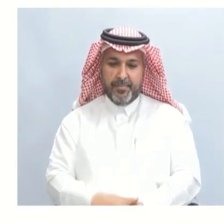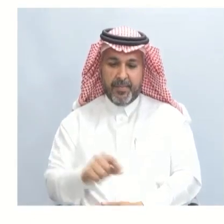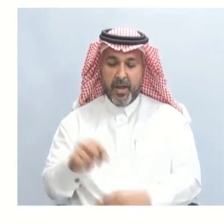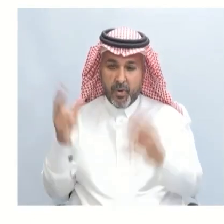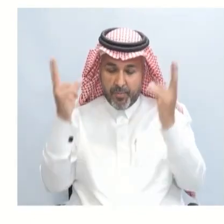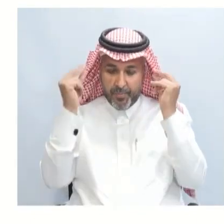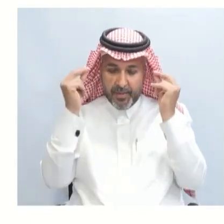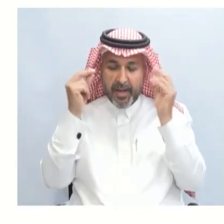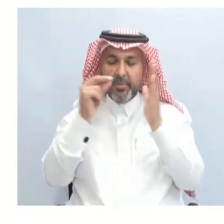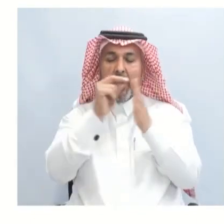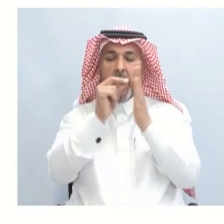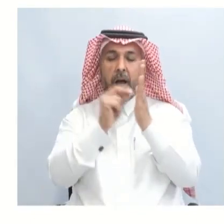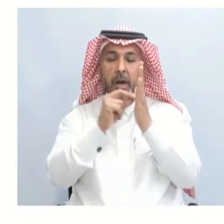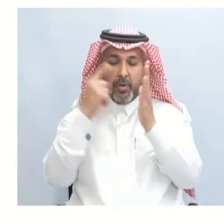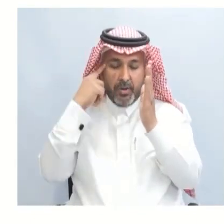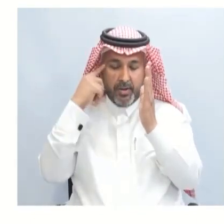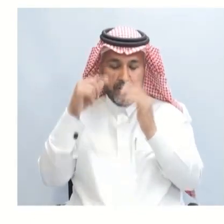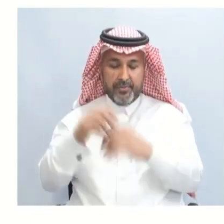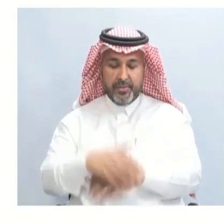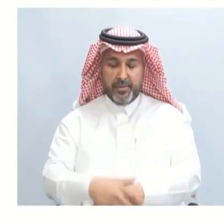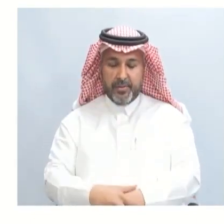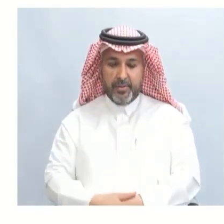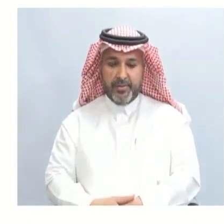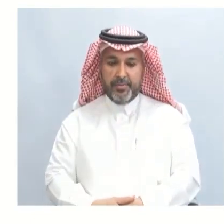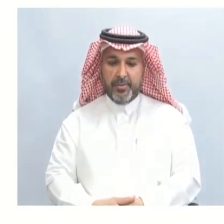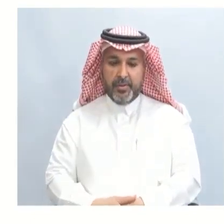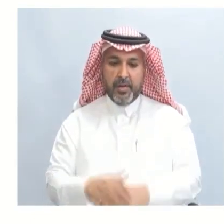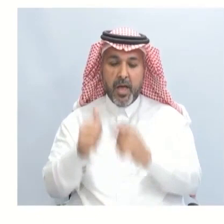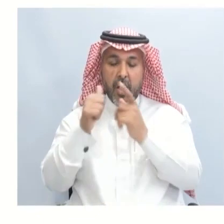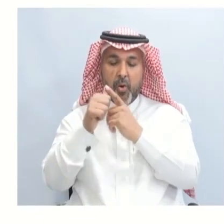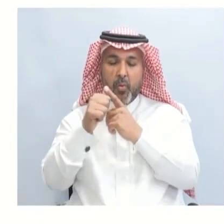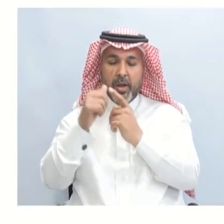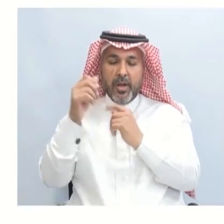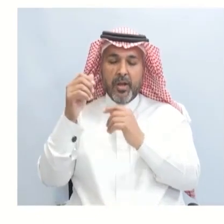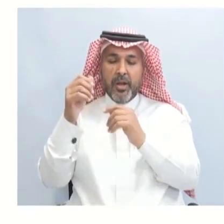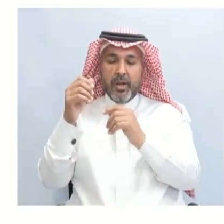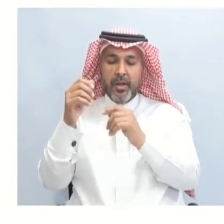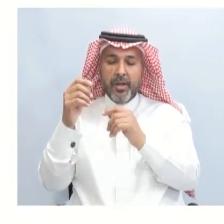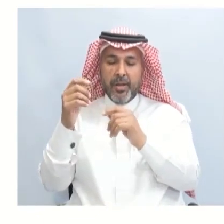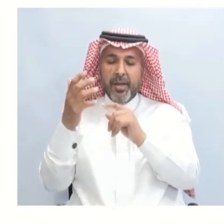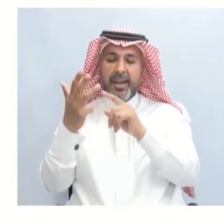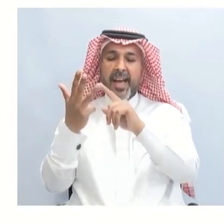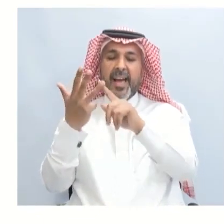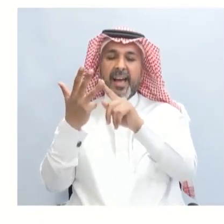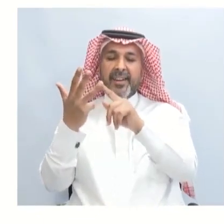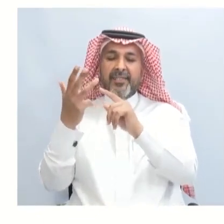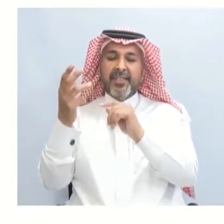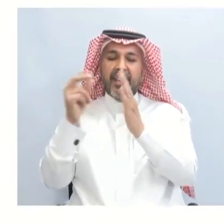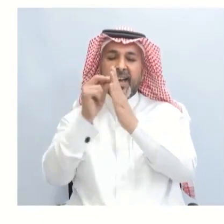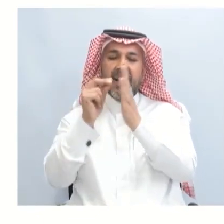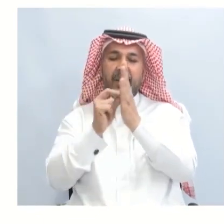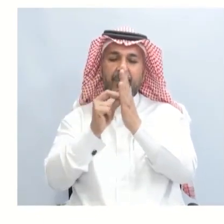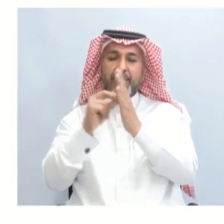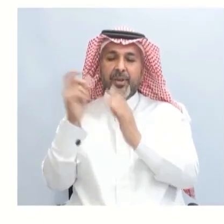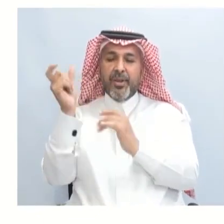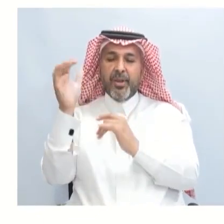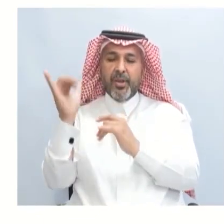قوانين تحكم حركه الجاذبيه الا وهو قانون جدا مهم قانون نيوتون الرابع او يسمى بقانون الجذب الكوني وعرفت المعادله الناتجه من ربط